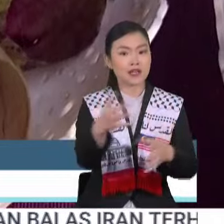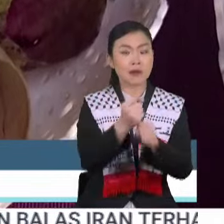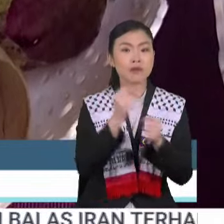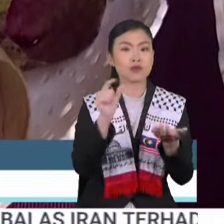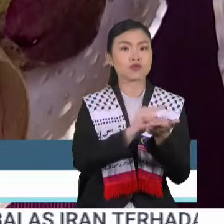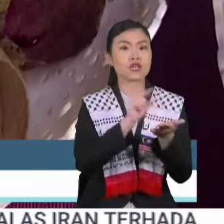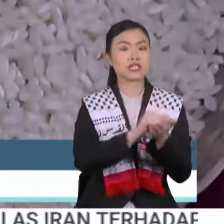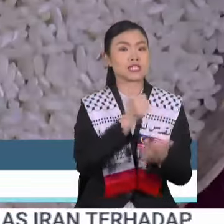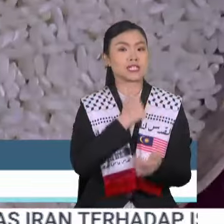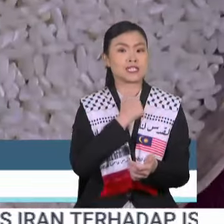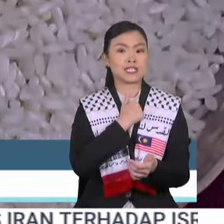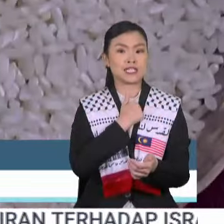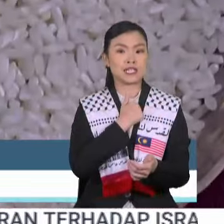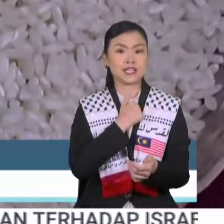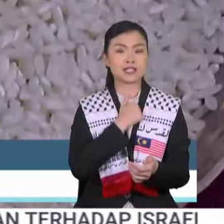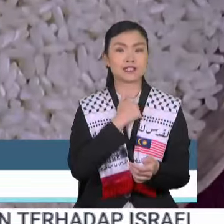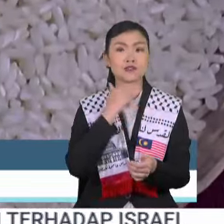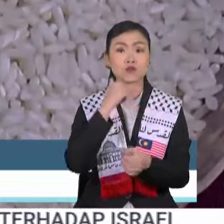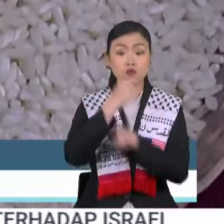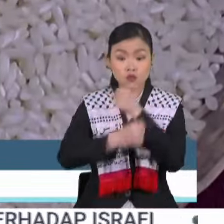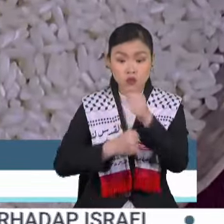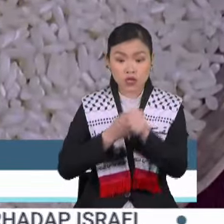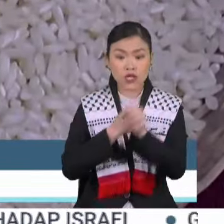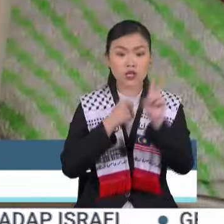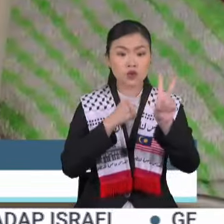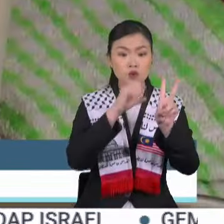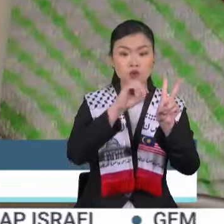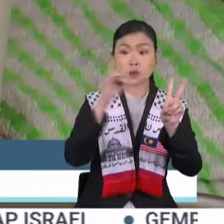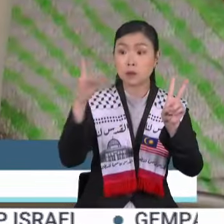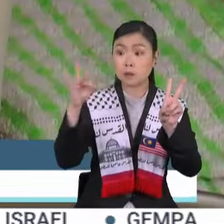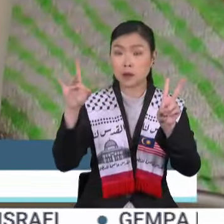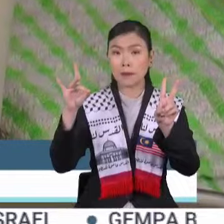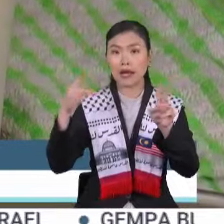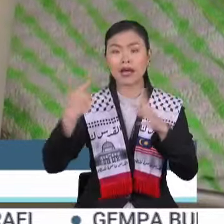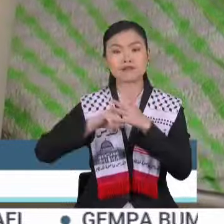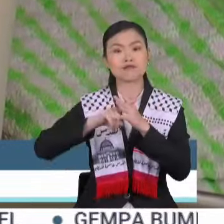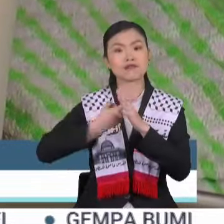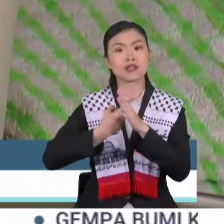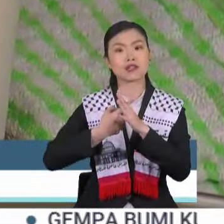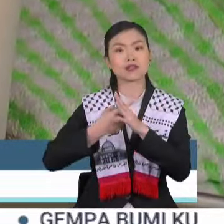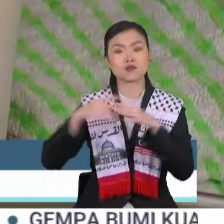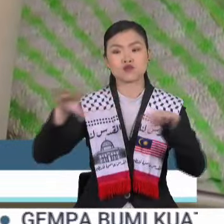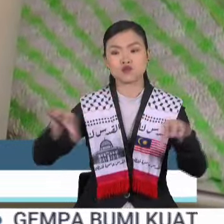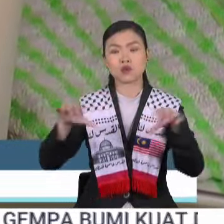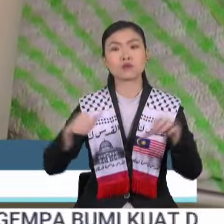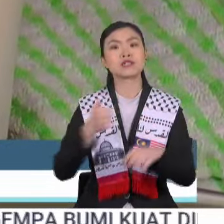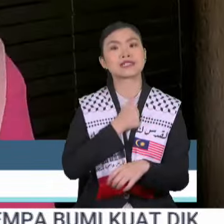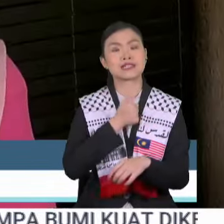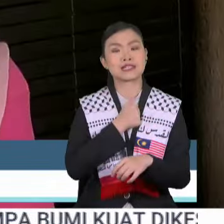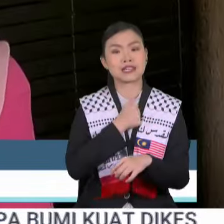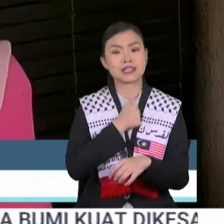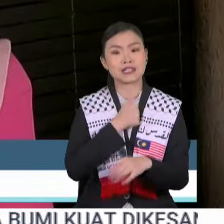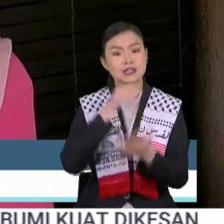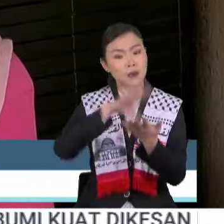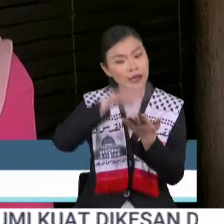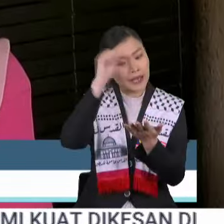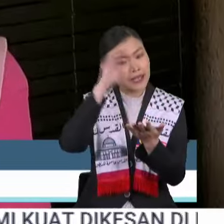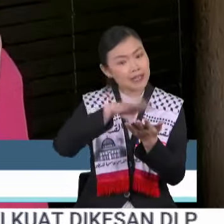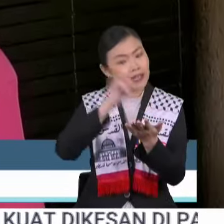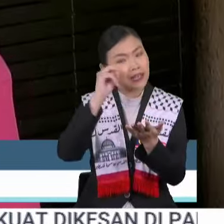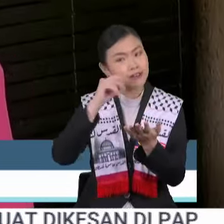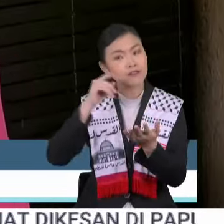start buat sendirilah untuk buat lemang periuk kera sendiri dari hasil dari belajar dengan kawan akak